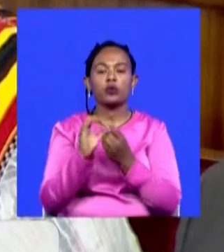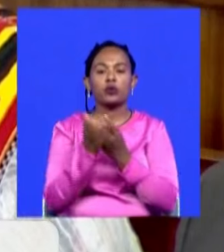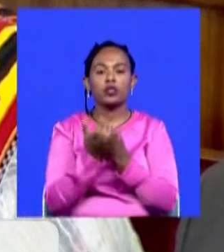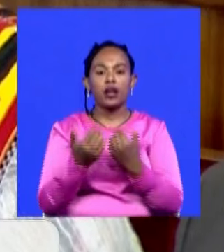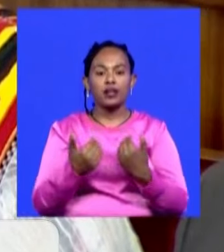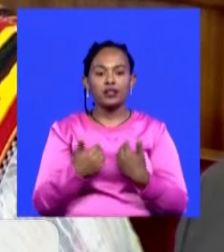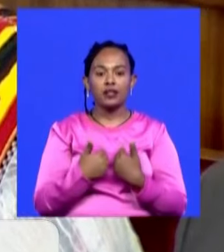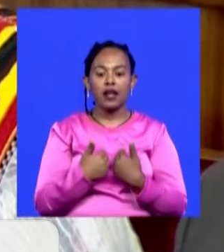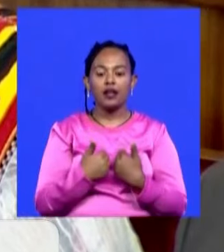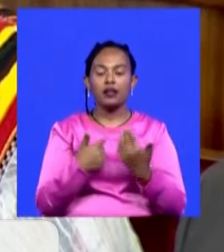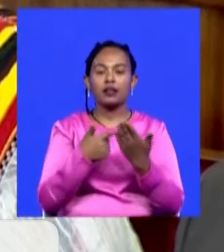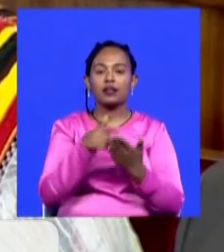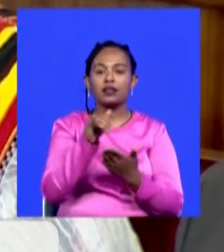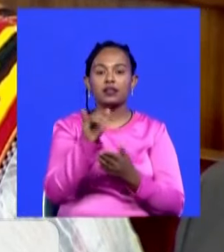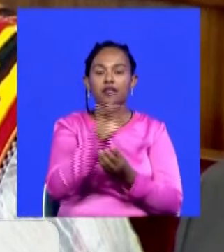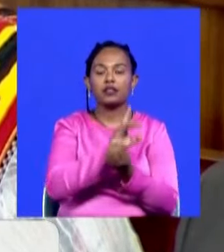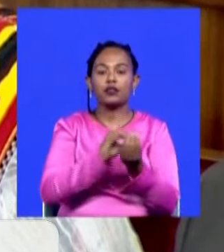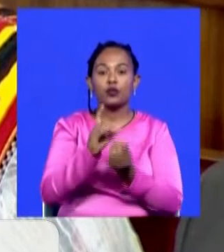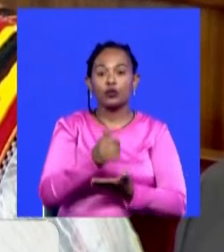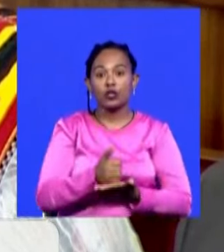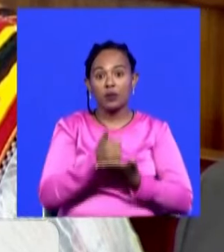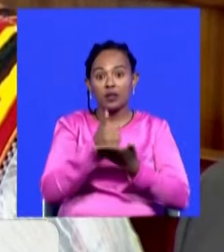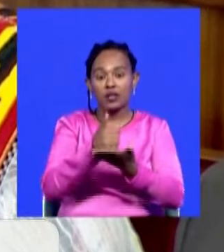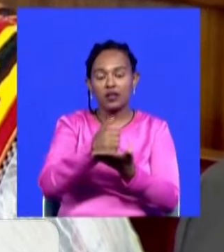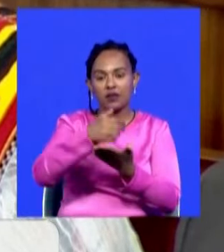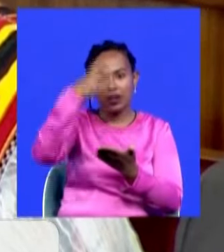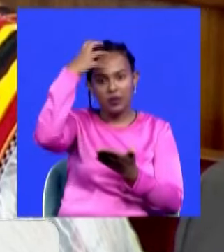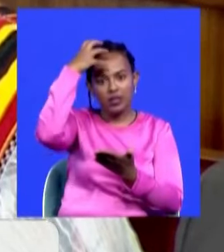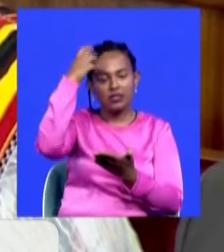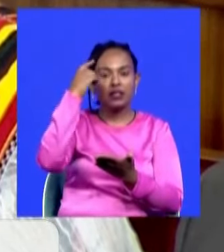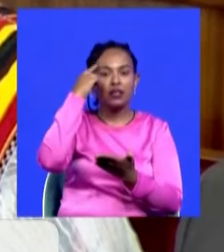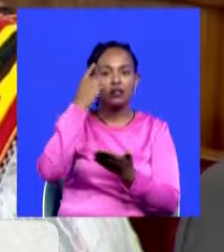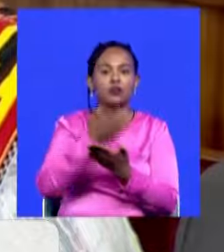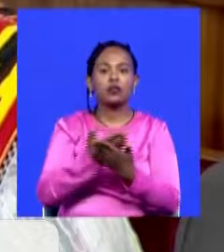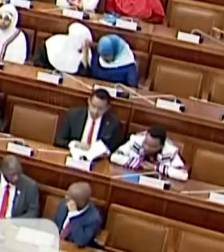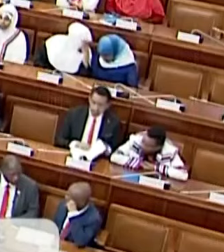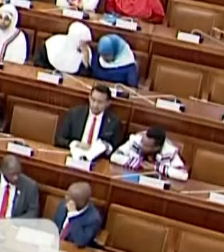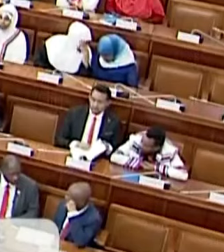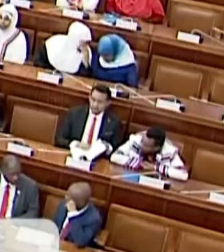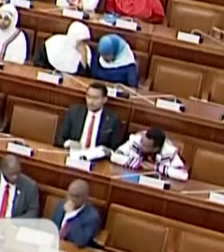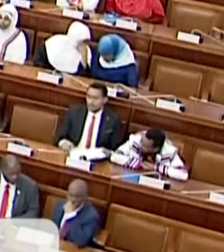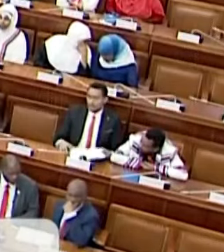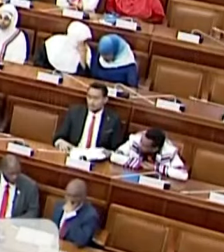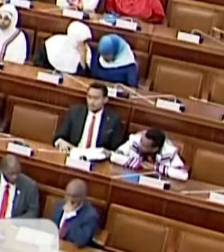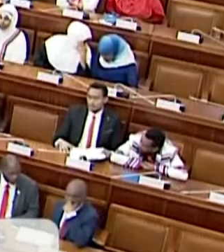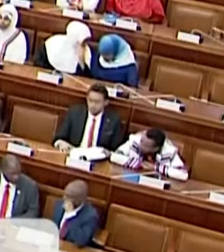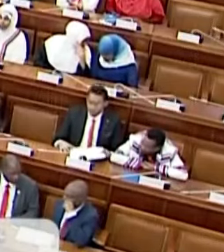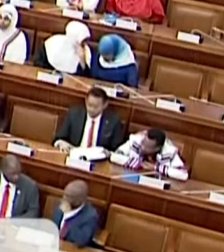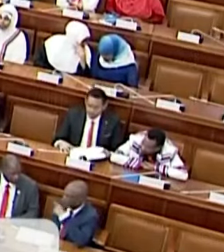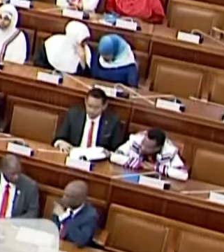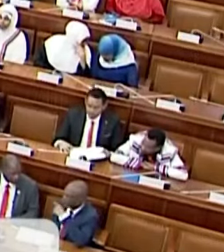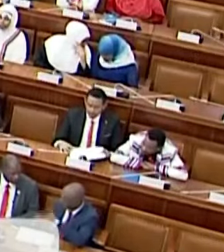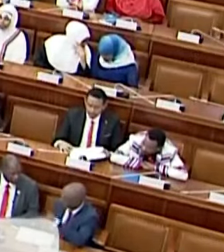ስላለ እነዚህን ክልሎች ለመደገፍ ከመንግስት የታሰበ ነገር ካለ ቢገለጽ። ሙስና እና